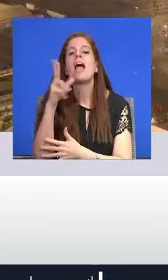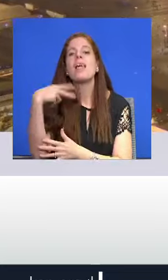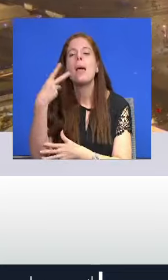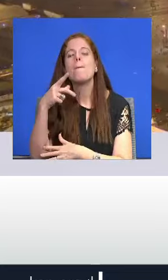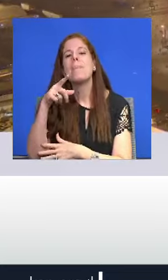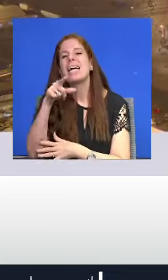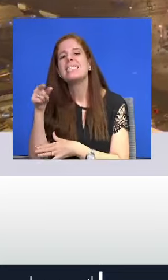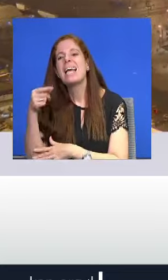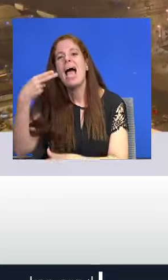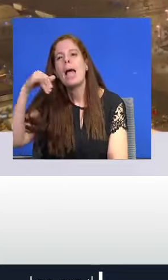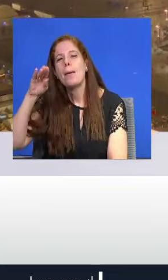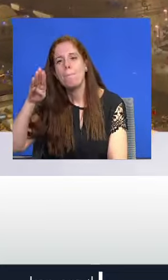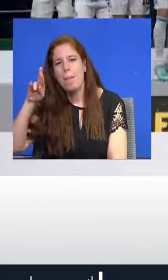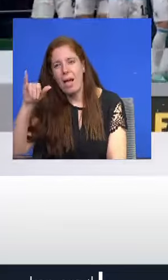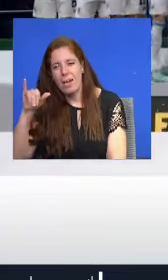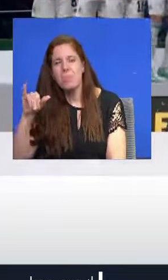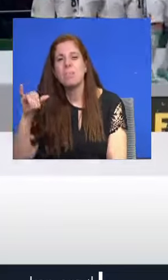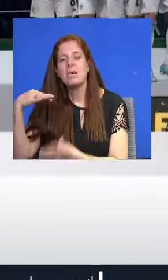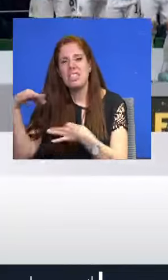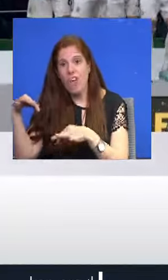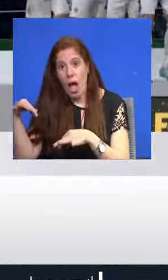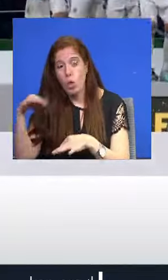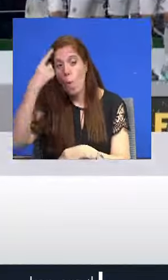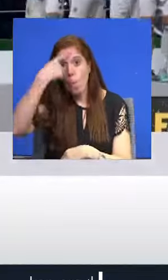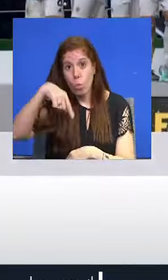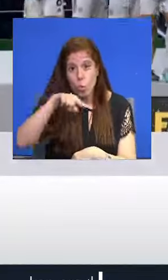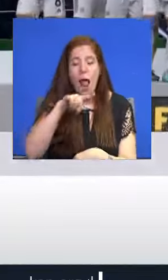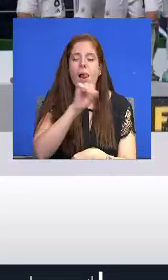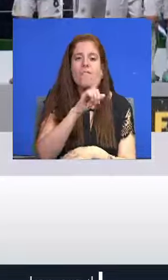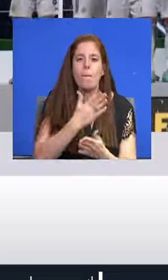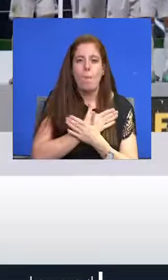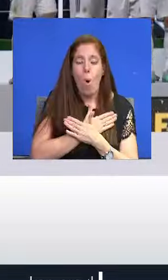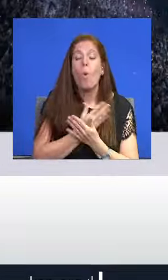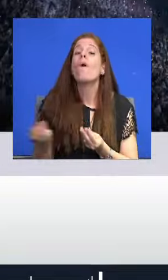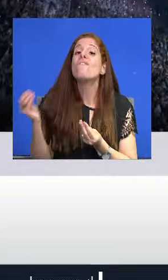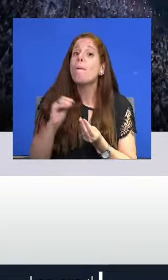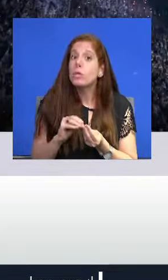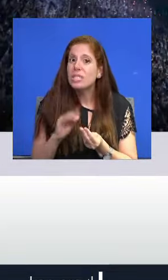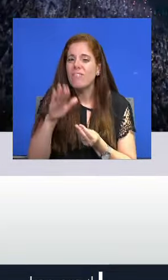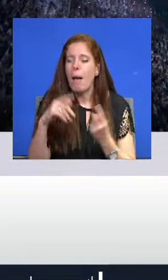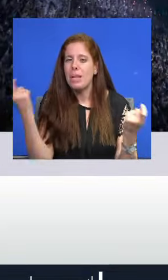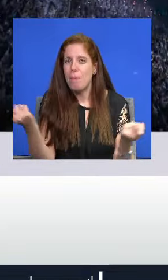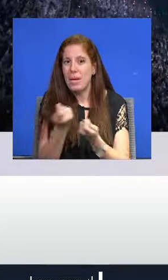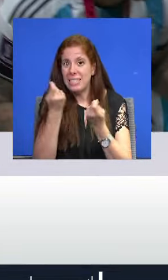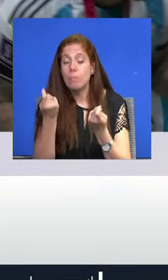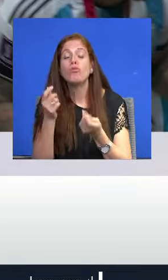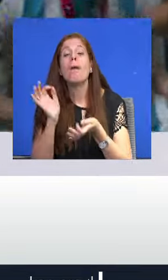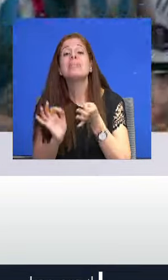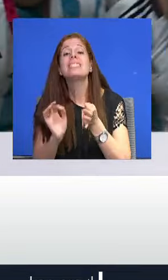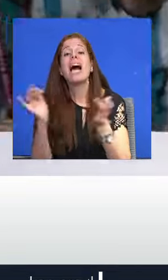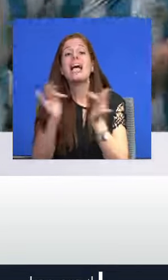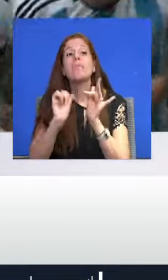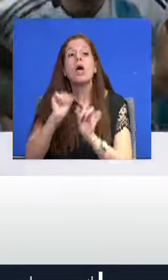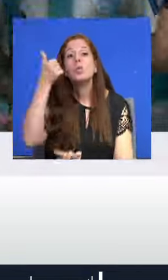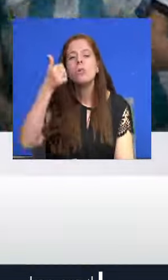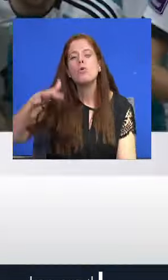האיברי, בספרד, פורטוגל ובמרוקו. אבל בנוסף לכך, גם התפרסם שהמשחקים הראשונים יערכו